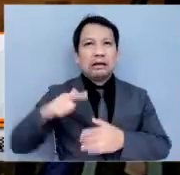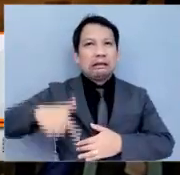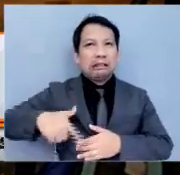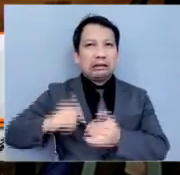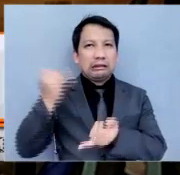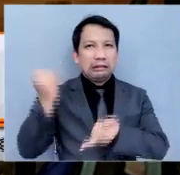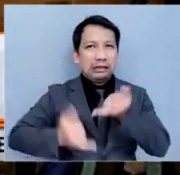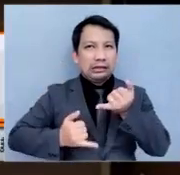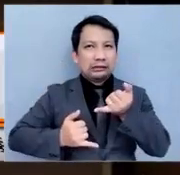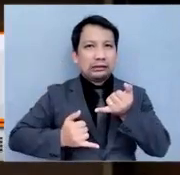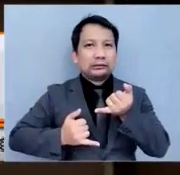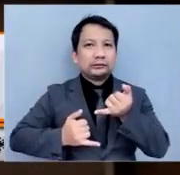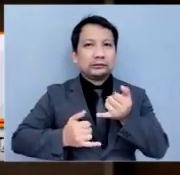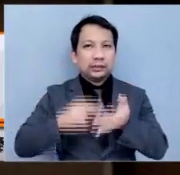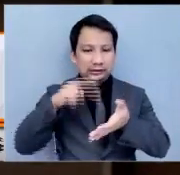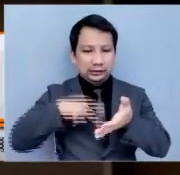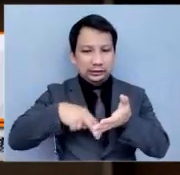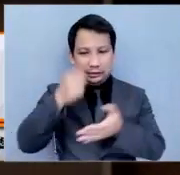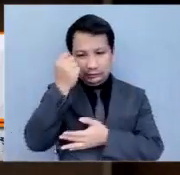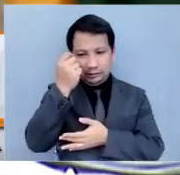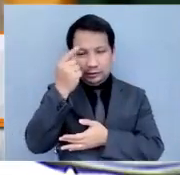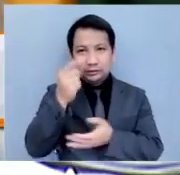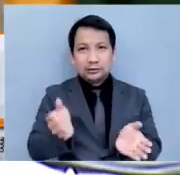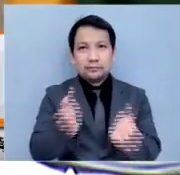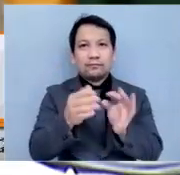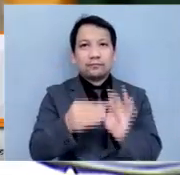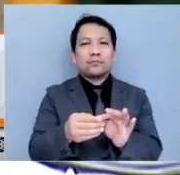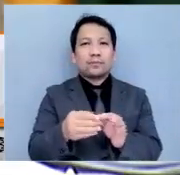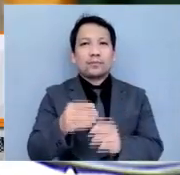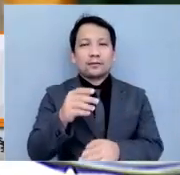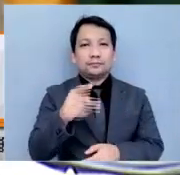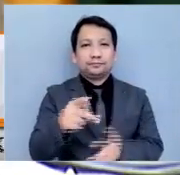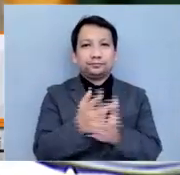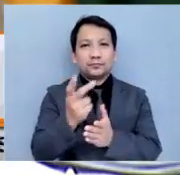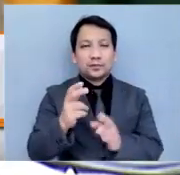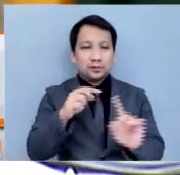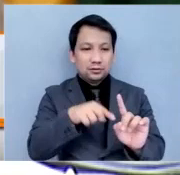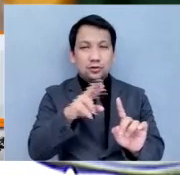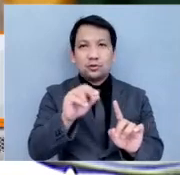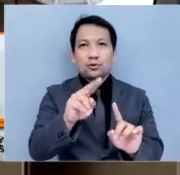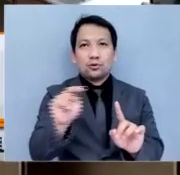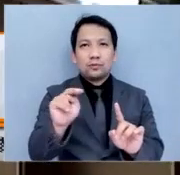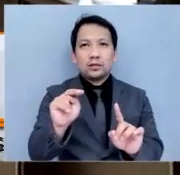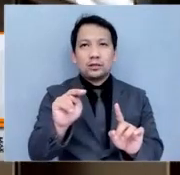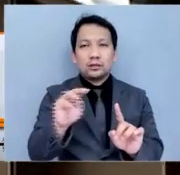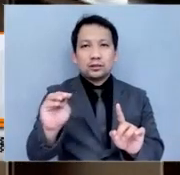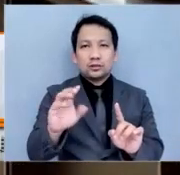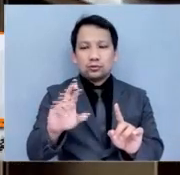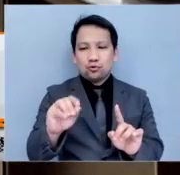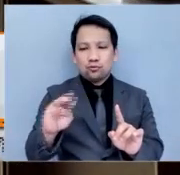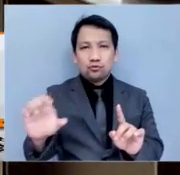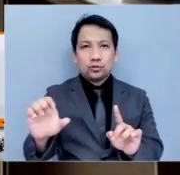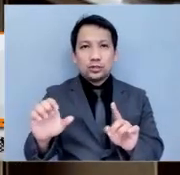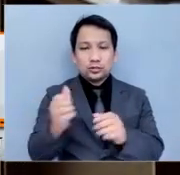sa reading comprehension. Kaya naman, isinusulong ngayon ni Pasig Congressman Roman Romulo na siya ring chairman ng House Committee on